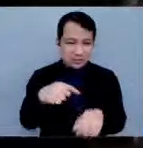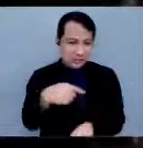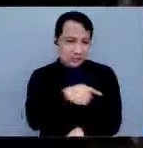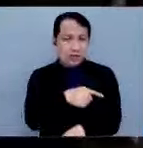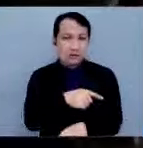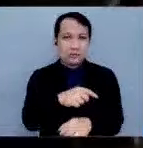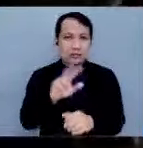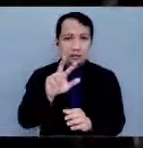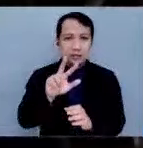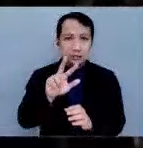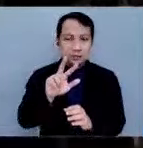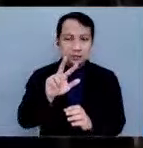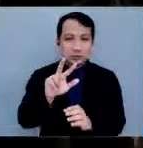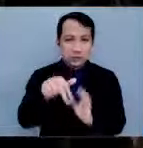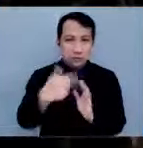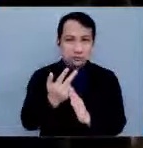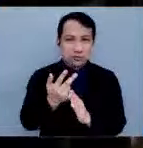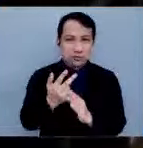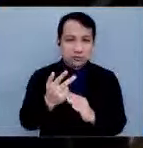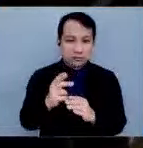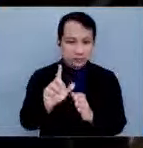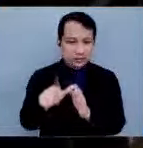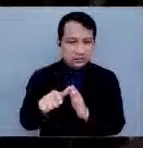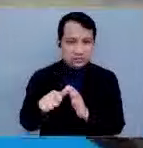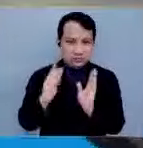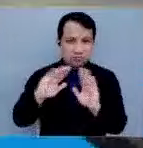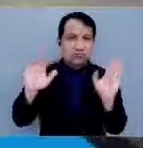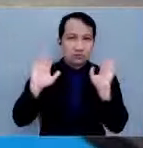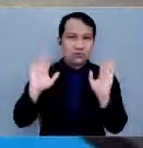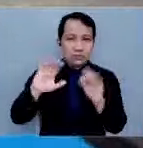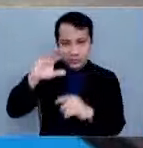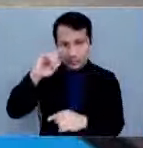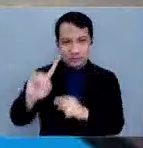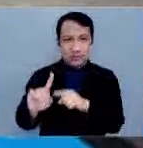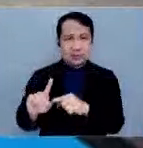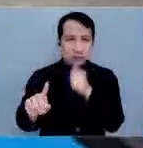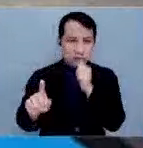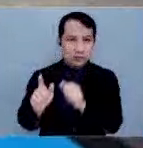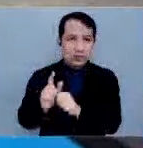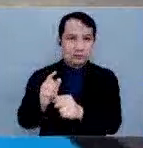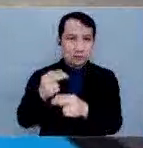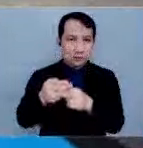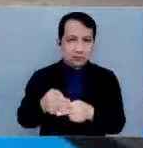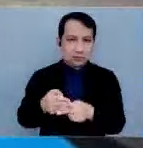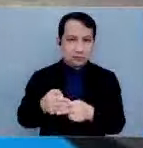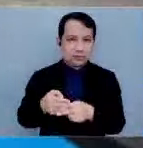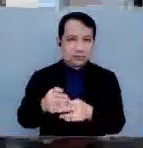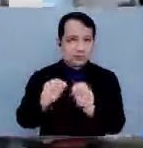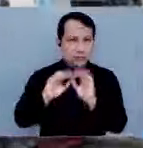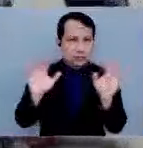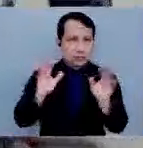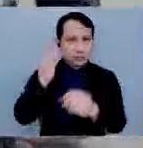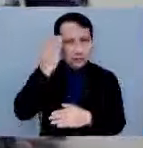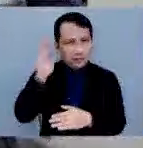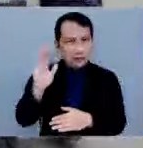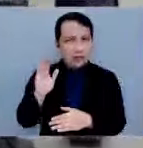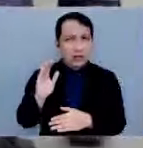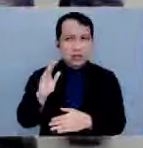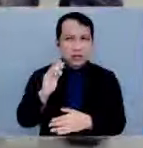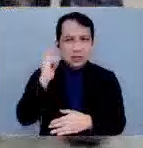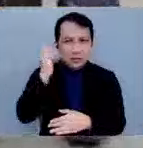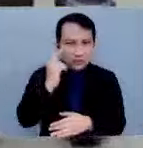Kusa namang sumuko ang lalaki kalaunan. Hindi siya pinangalanan ng mga pulis at hindi rin malinaw kung ano ang kanyang